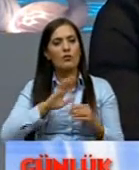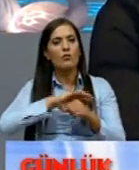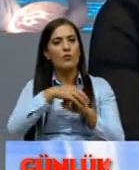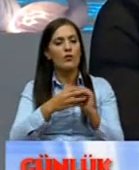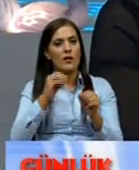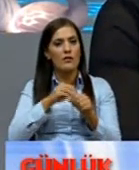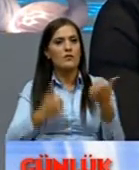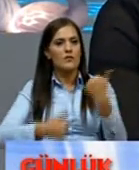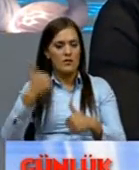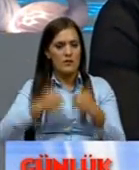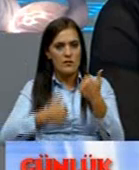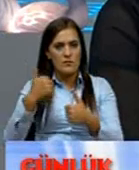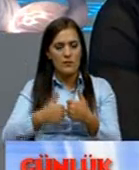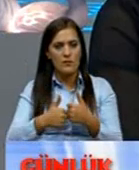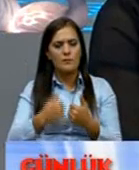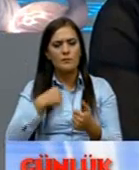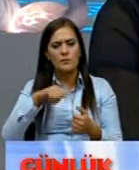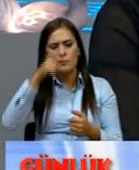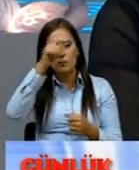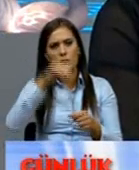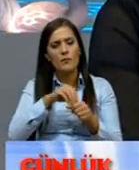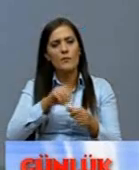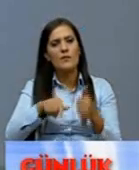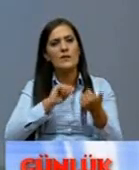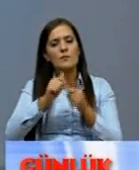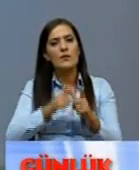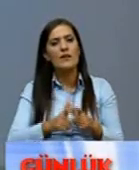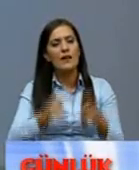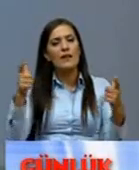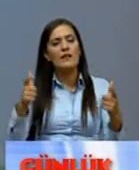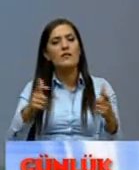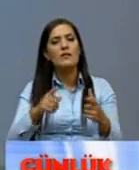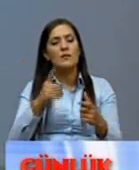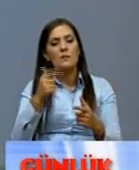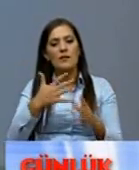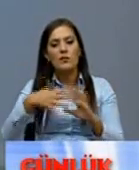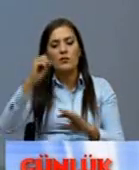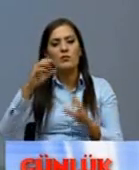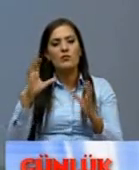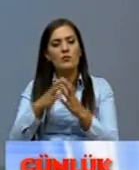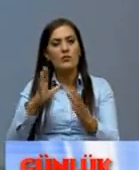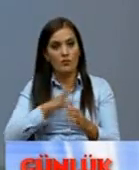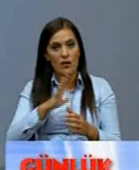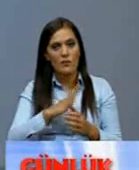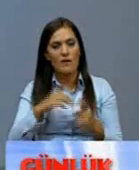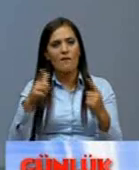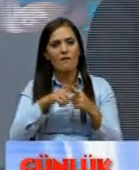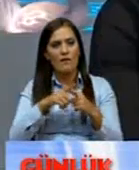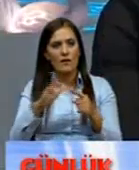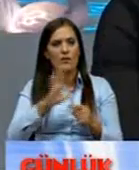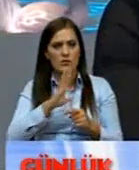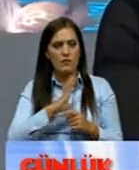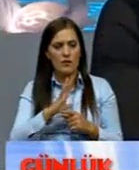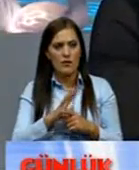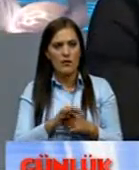dünya yarışmaları. Peki bizim ülkemizde bu sporu geliştirici böyle bir kurum kuruluş var mıdır? Federasyonumuz